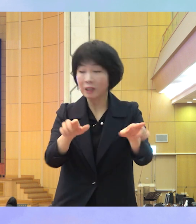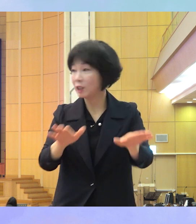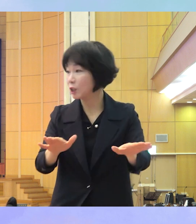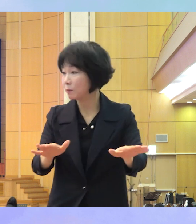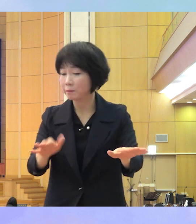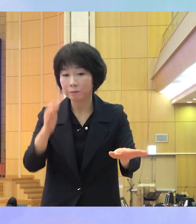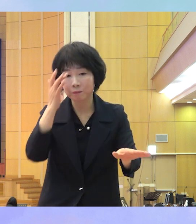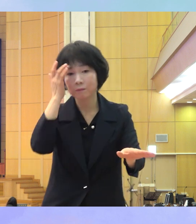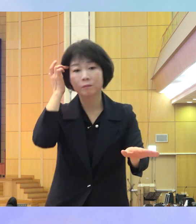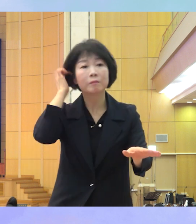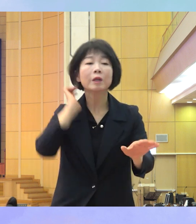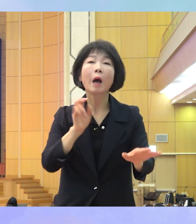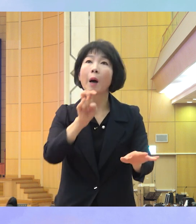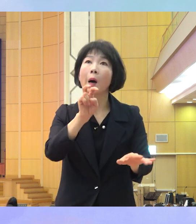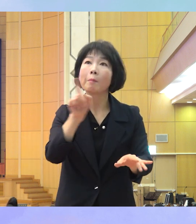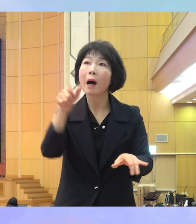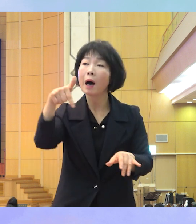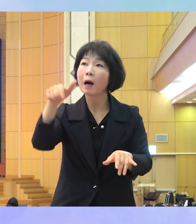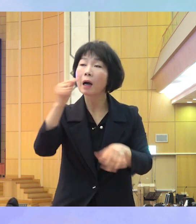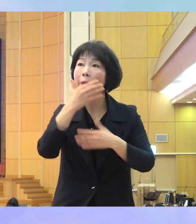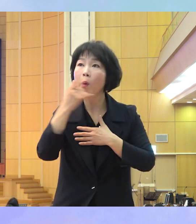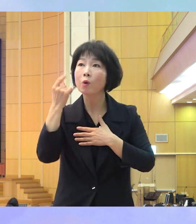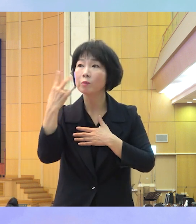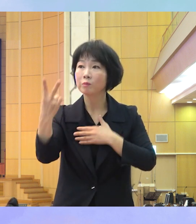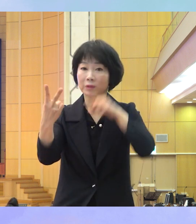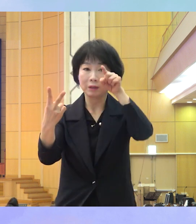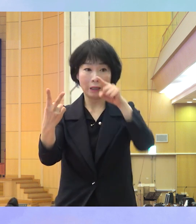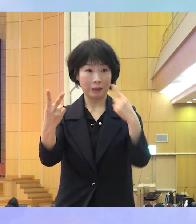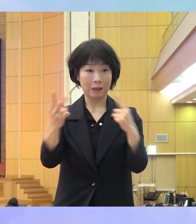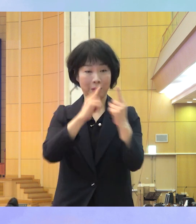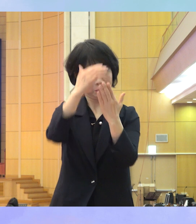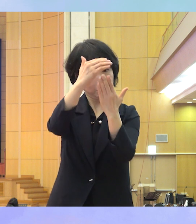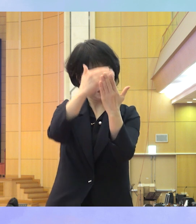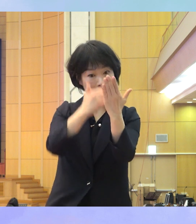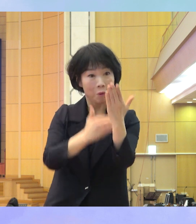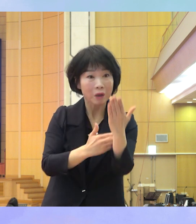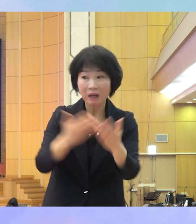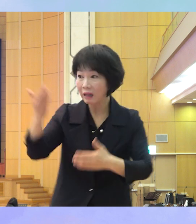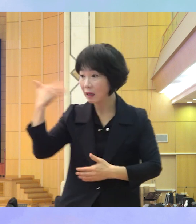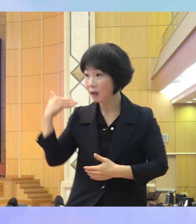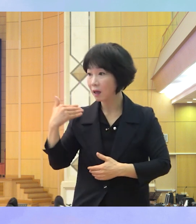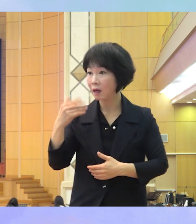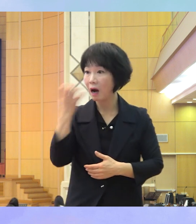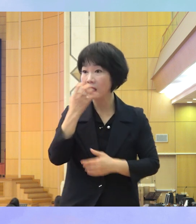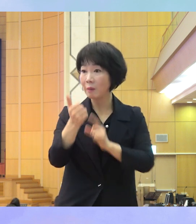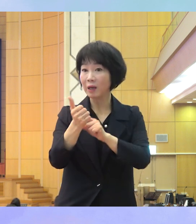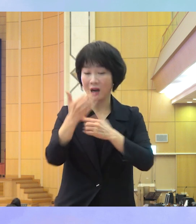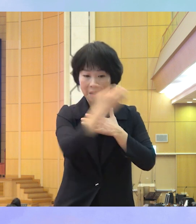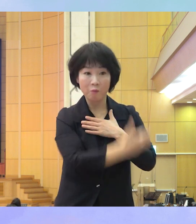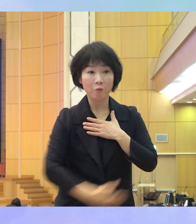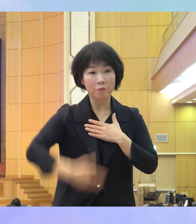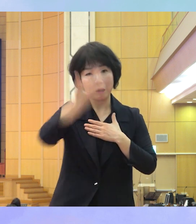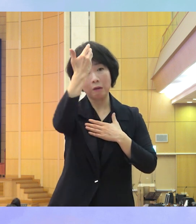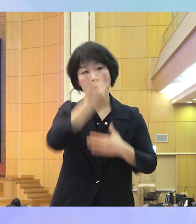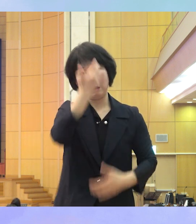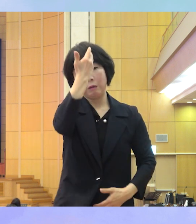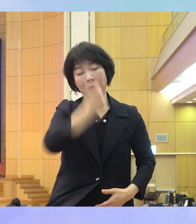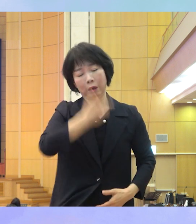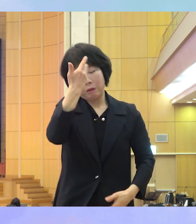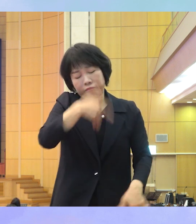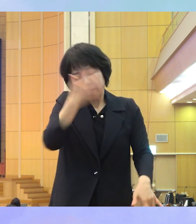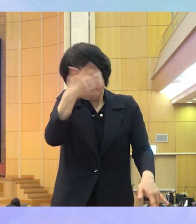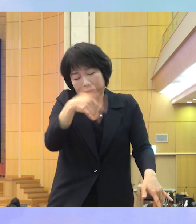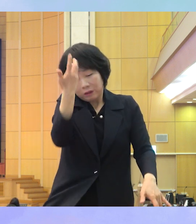지금 마가복음 2장 1절에 보면요 전신마비 중풍병자를 들것에 메고 예수님께